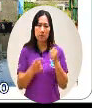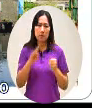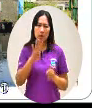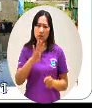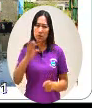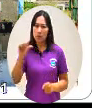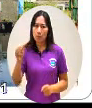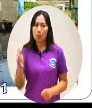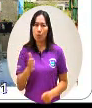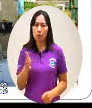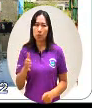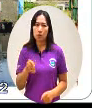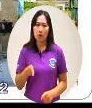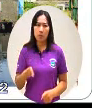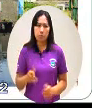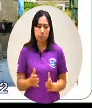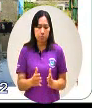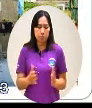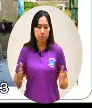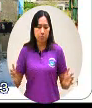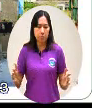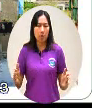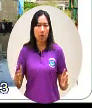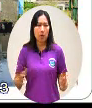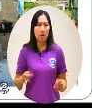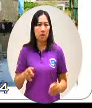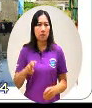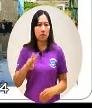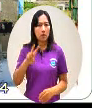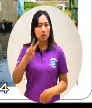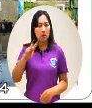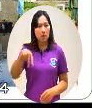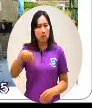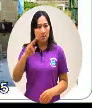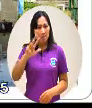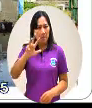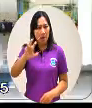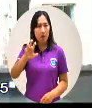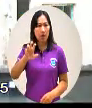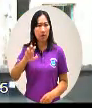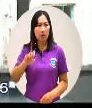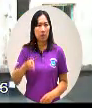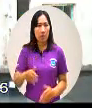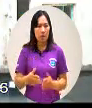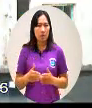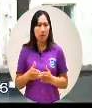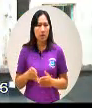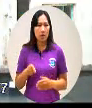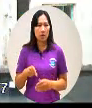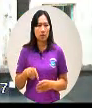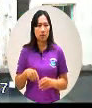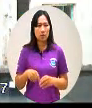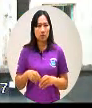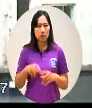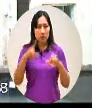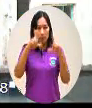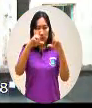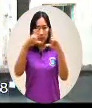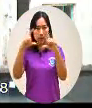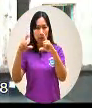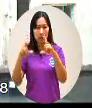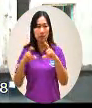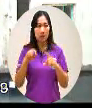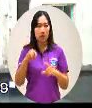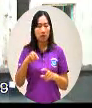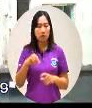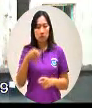宽有280米啦。这已经吼，看讲几年啊！我来看到下底这相片哦，市长你看卖啊，这是主河